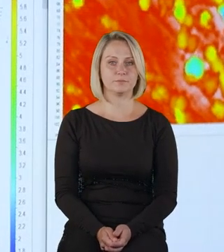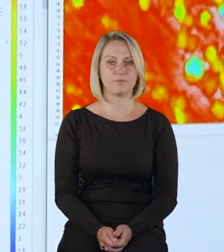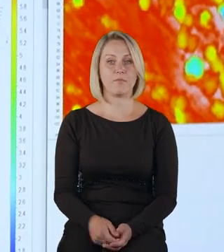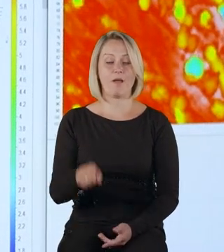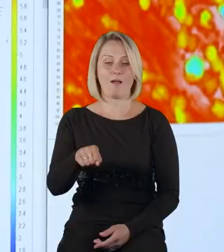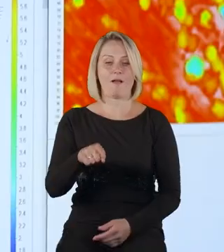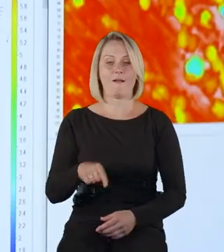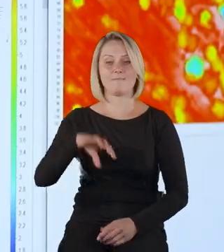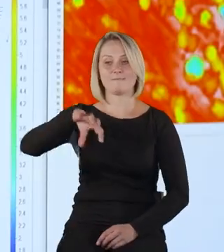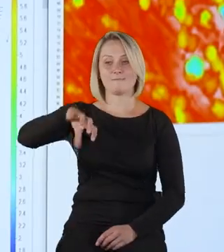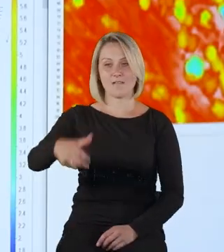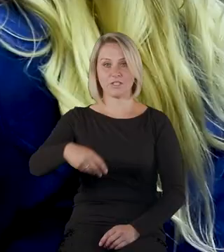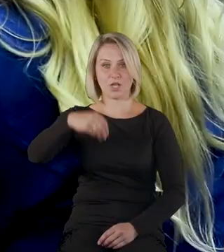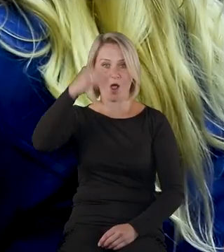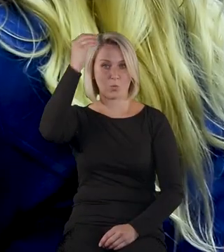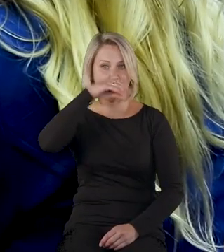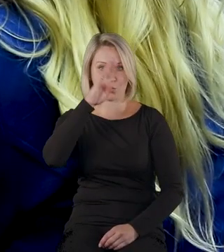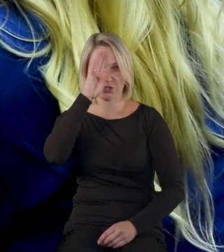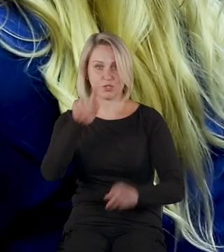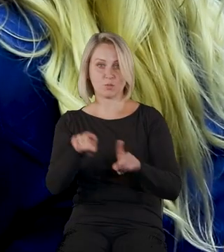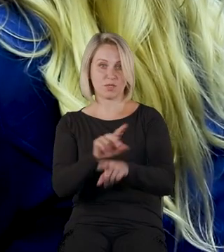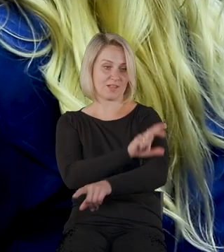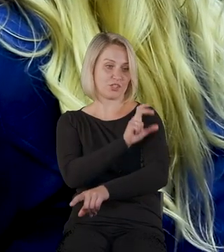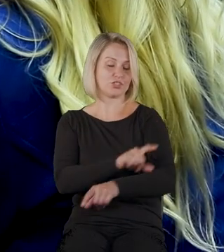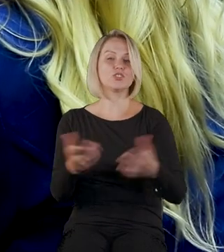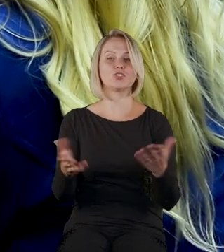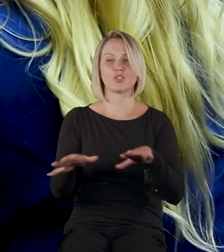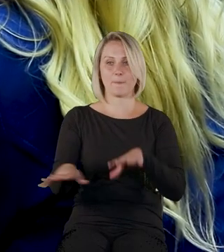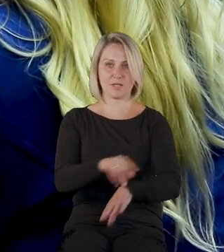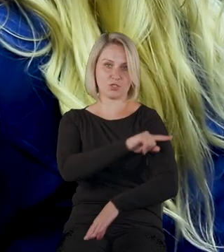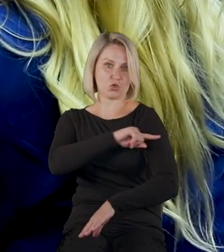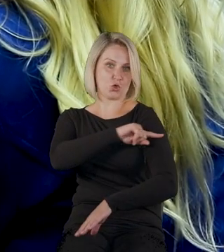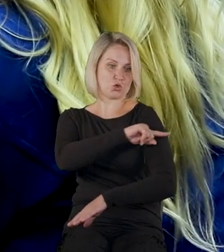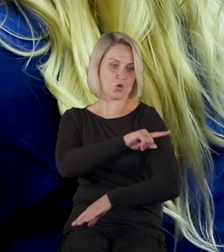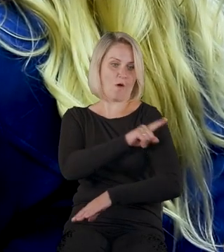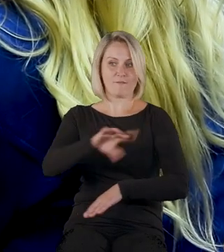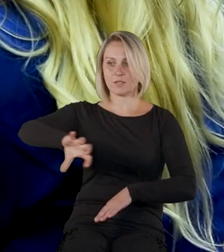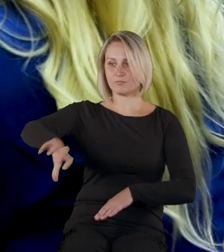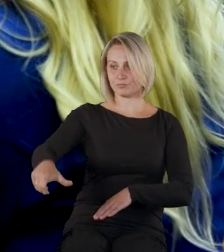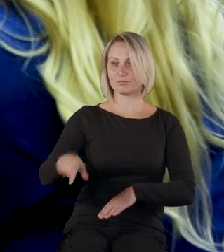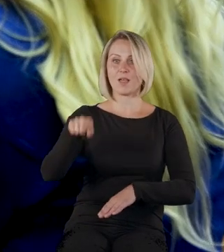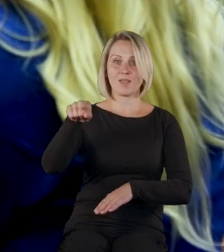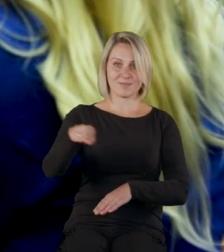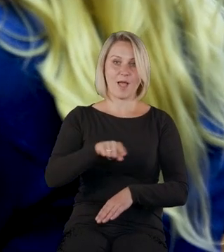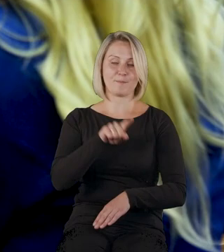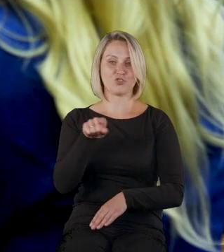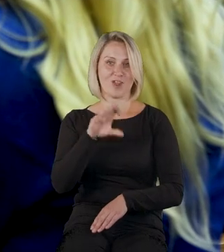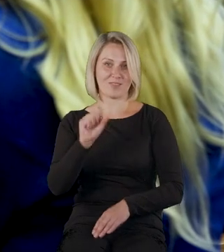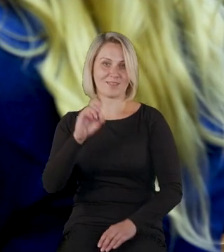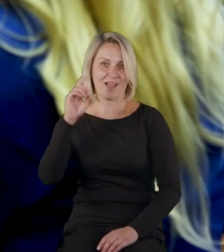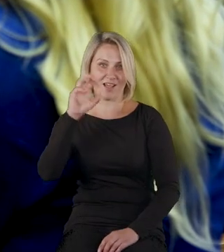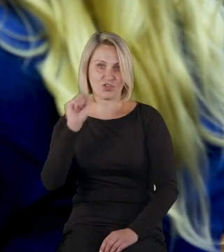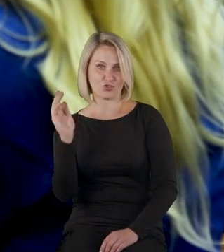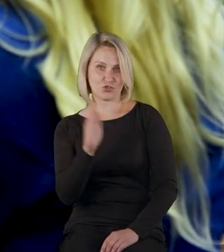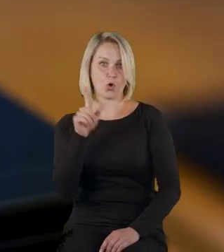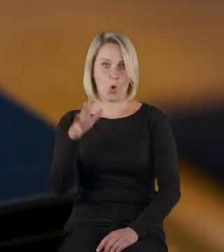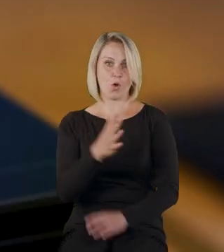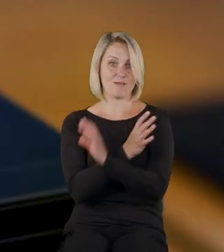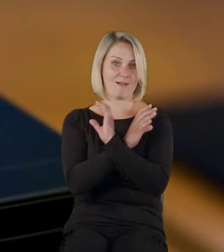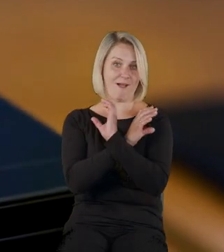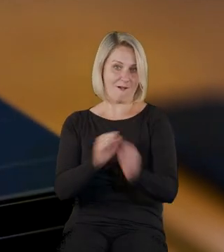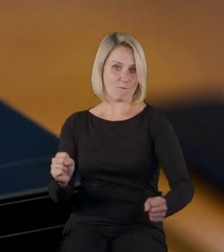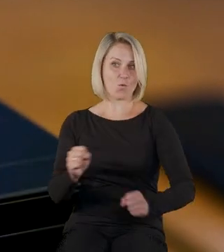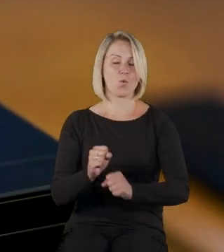Wydział Nauk Ścisłych i Technicznych ma swoją siedzibę także w Sosnowcu. To właśnie tutaj magister inżynier Żaneta Garczyk, absolwentka